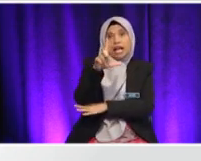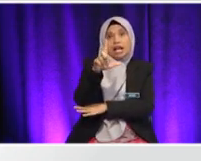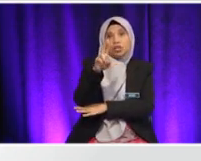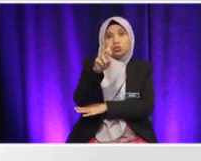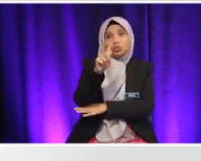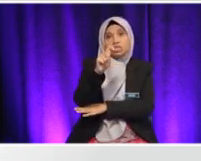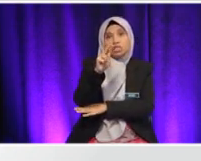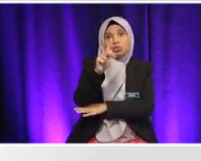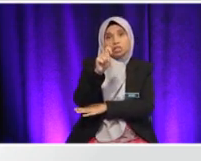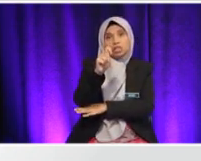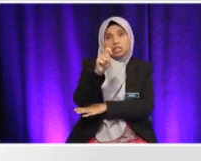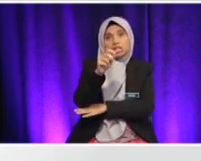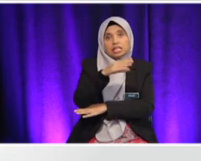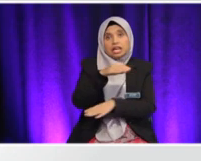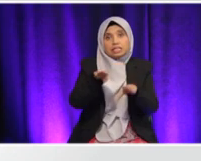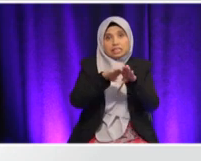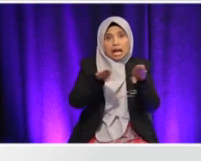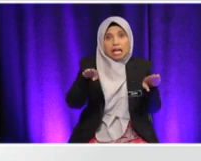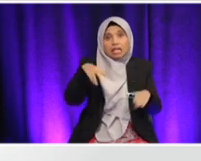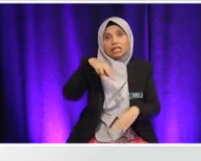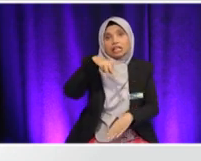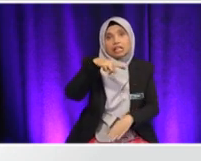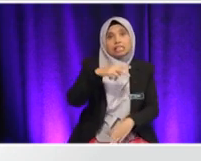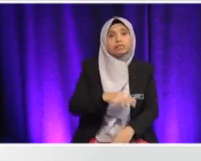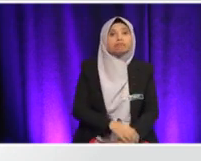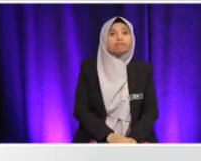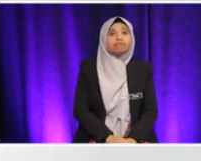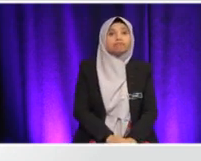membengkokkan lutut dan jarak akan kaki untuk kestabilan